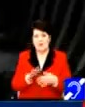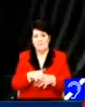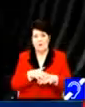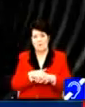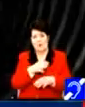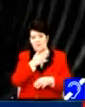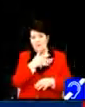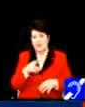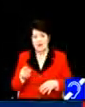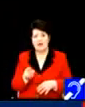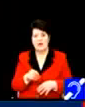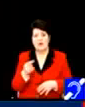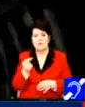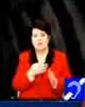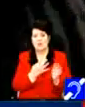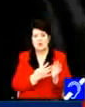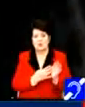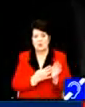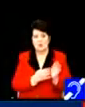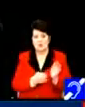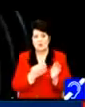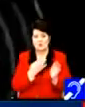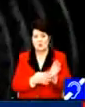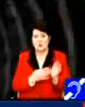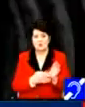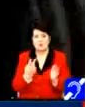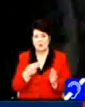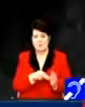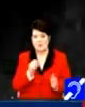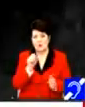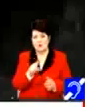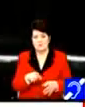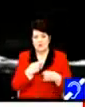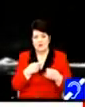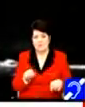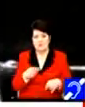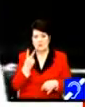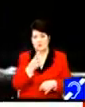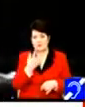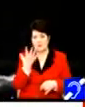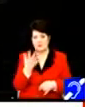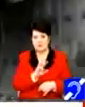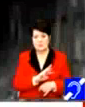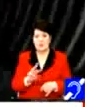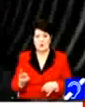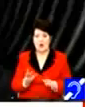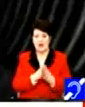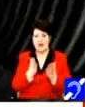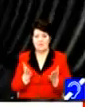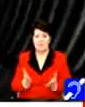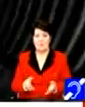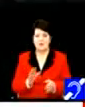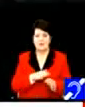în perioada anilor 1990-2000. Până în 2011, formația a vândut peste 25 de milioane de albume în întreaga